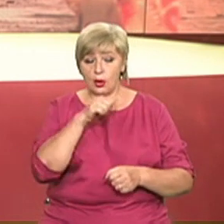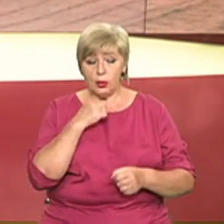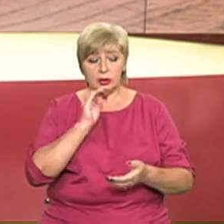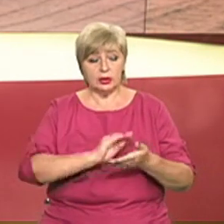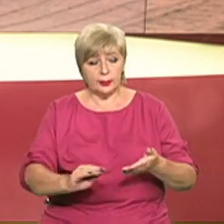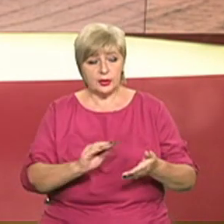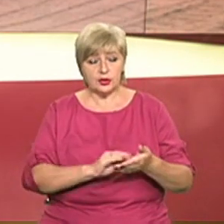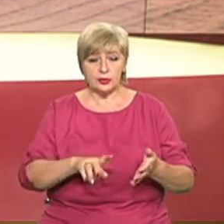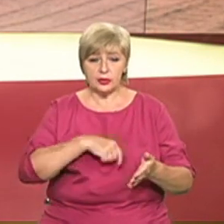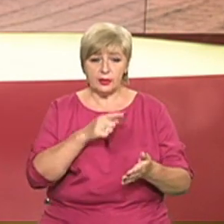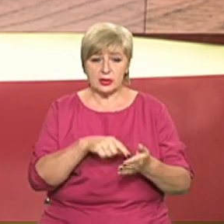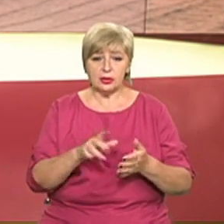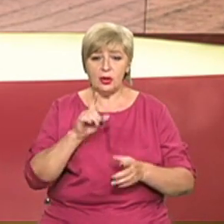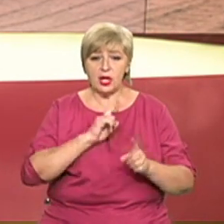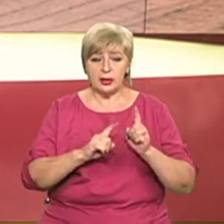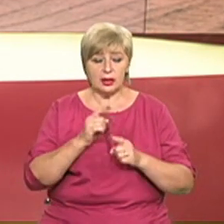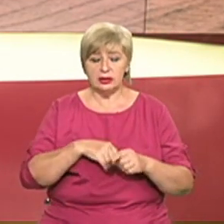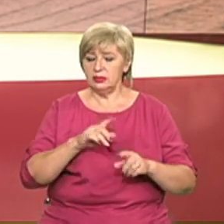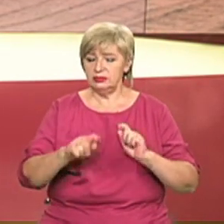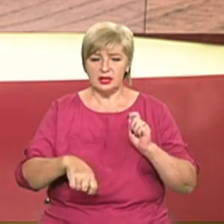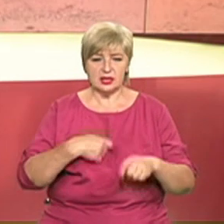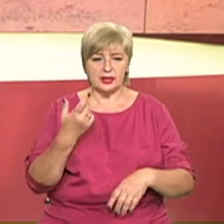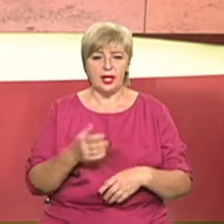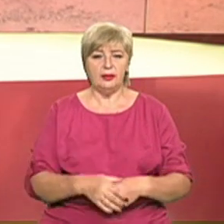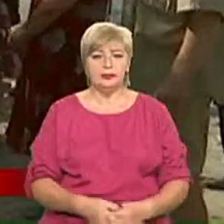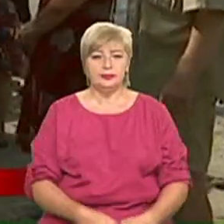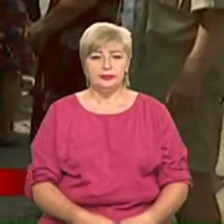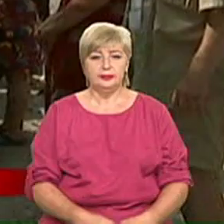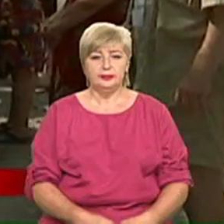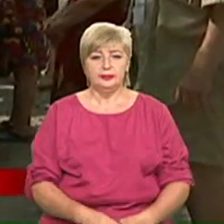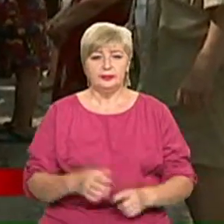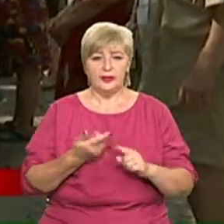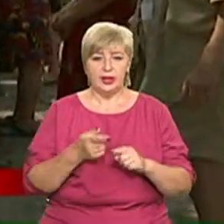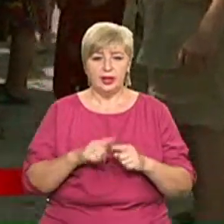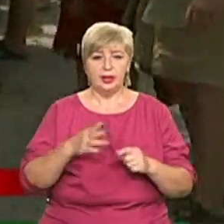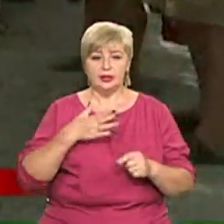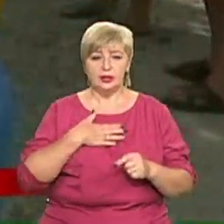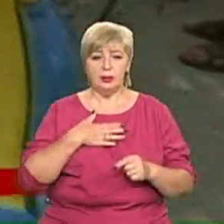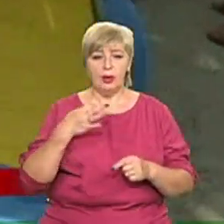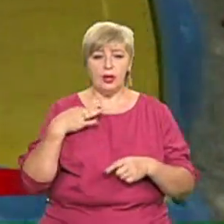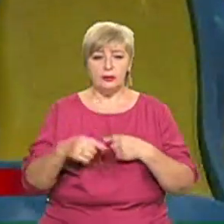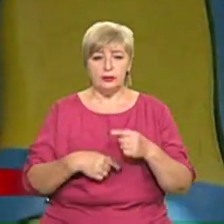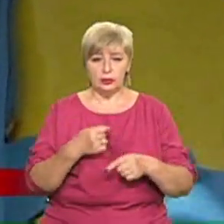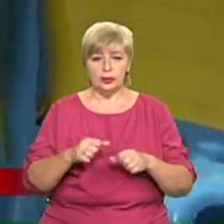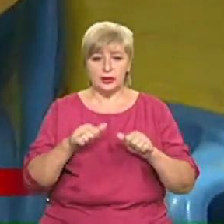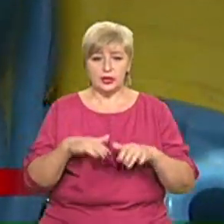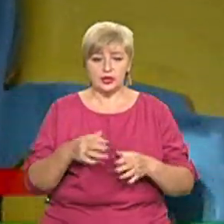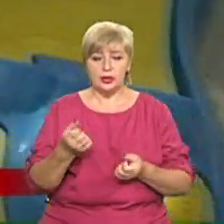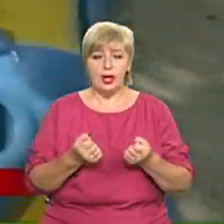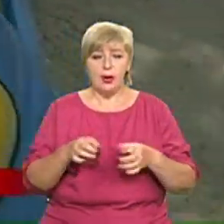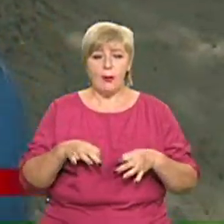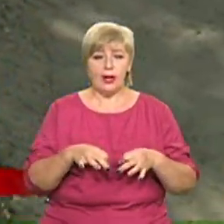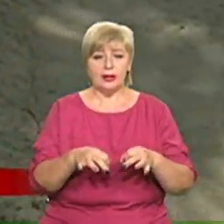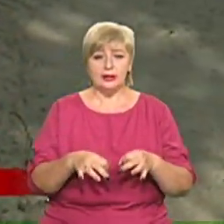міської ради, але марно. У темі розбиралась Євгенія Москалець. Это мой внук решил покататься на дороге.